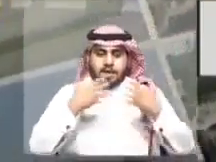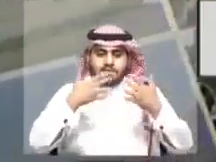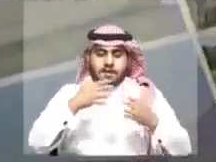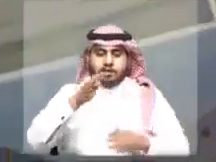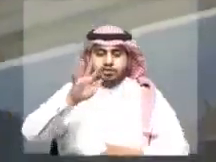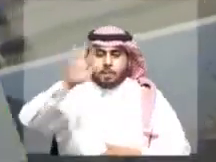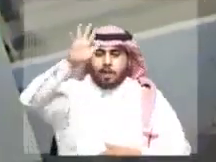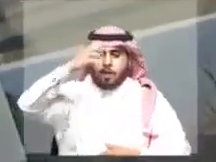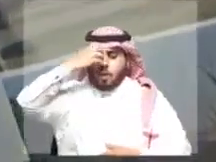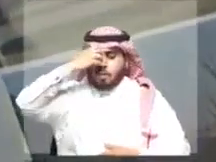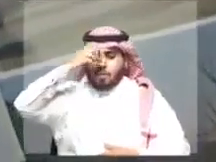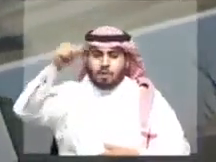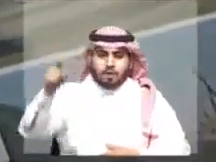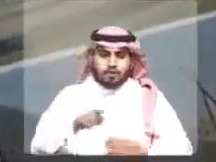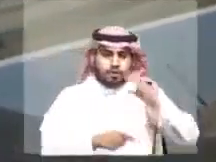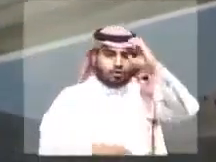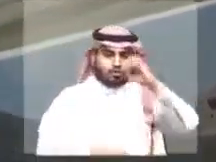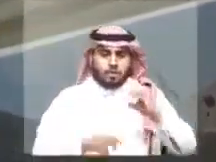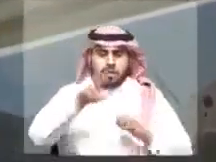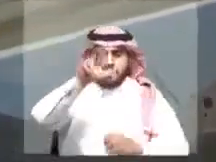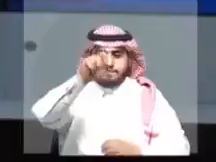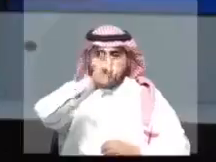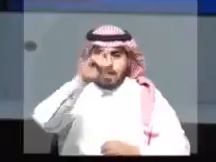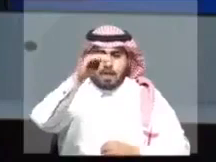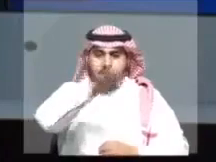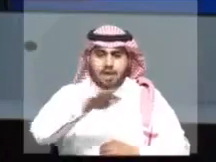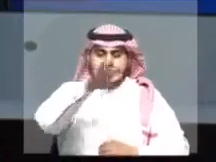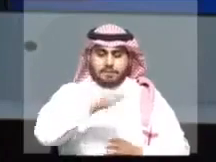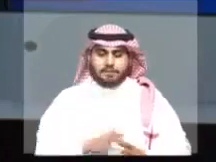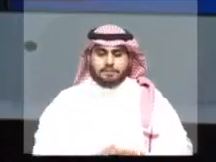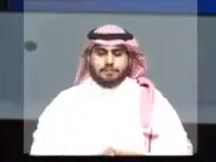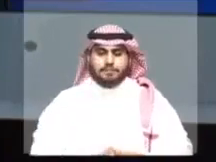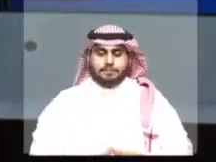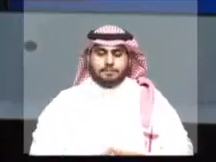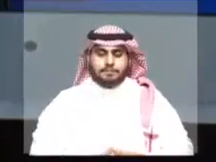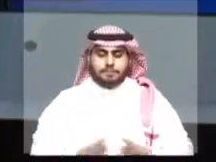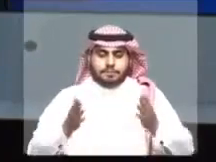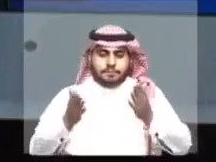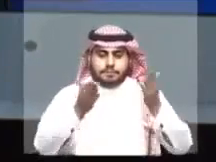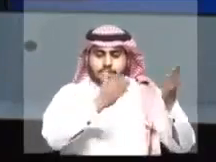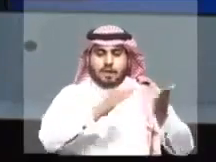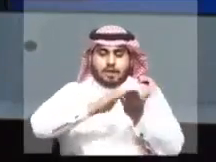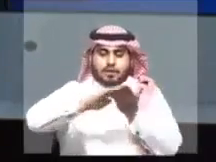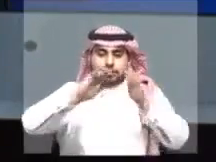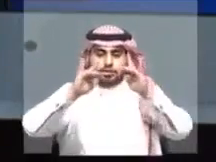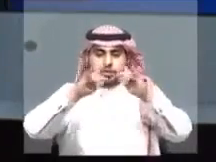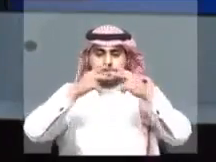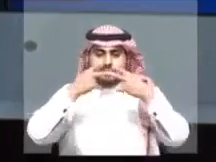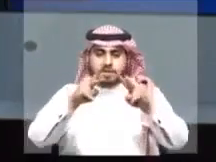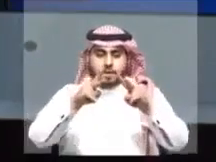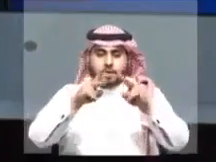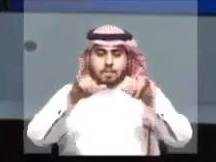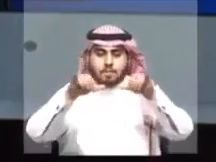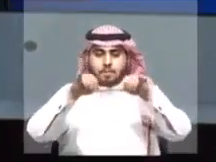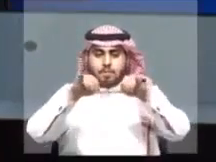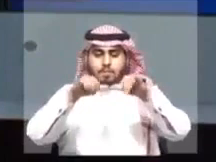أبحر شمالا إلى طريق الفلاح جنوبا. تستضيف محافظة جدة النسخة الأولى من